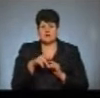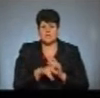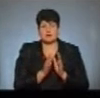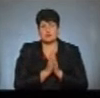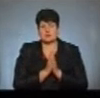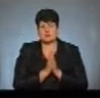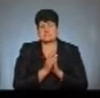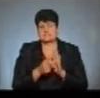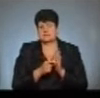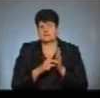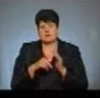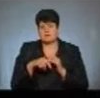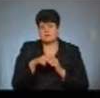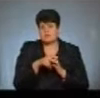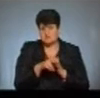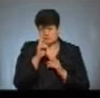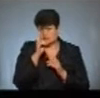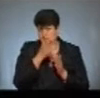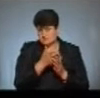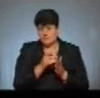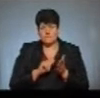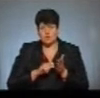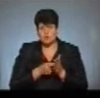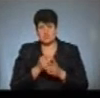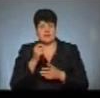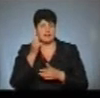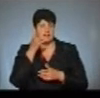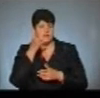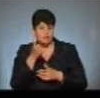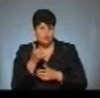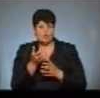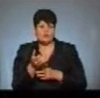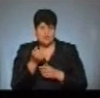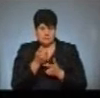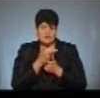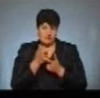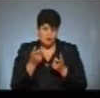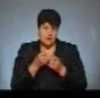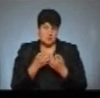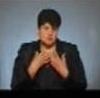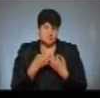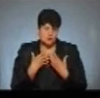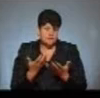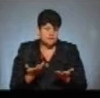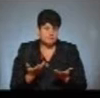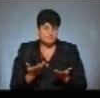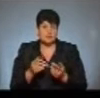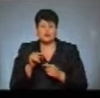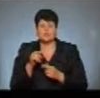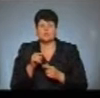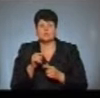попроситися з аудиторії, а це він має право включити телефон, отримати ту чи іншу інформацію, і